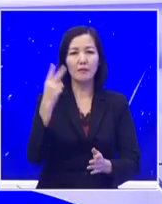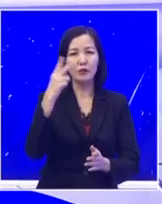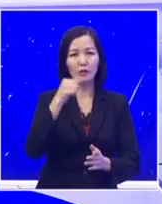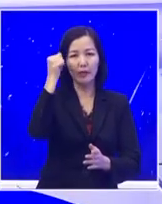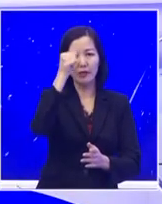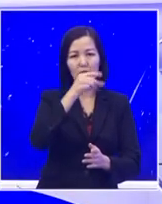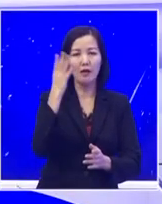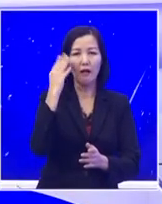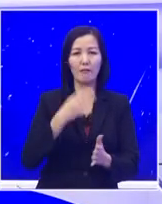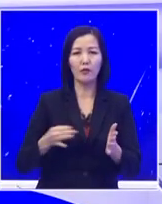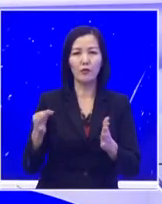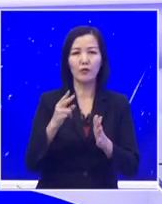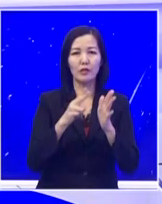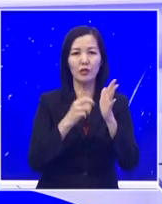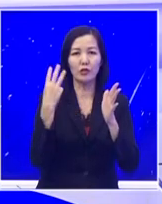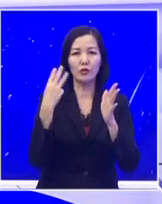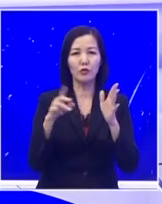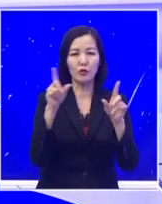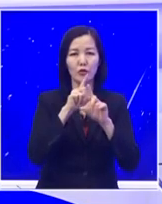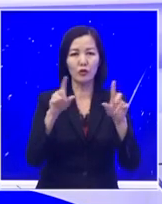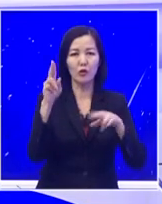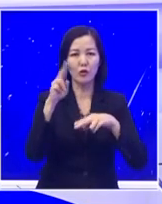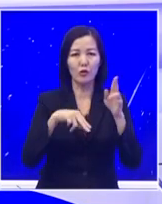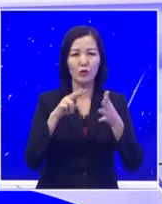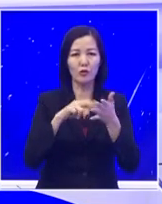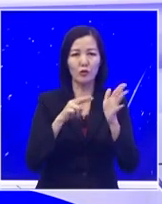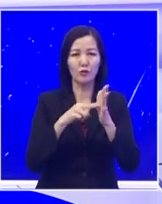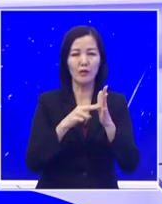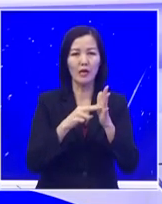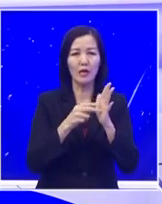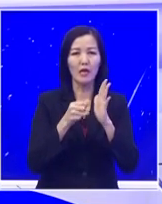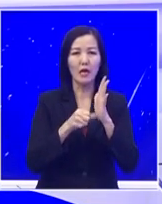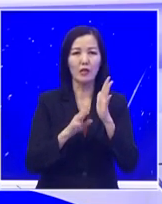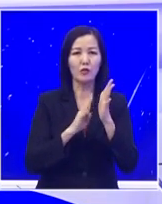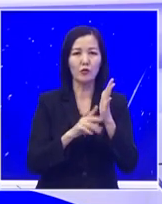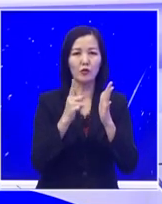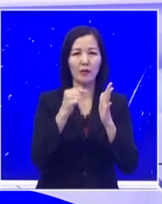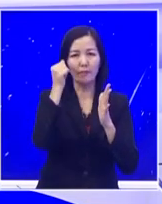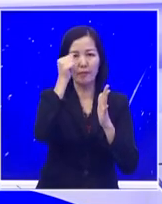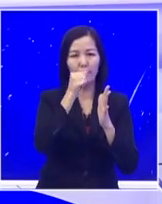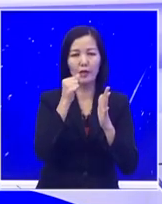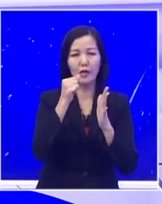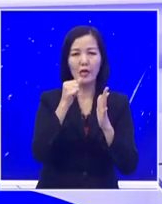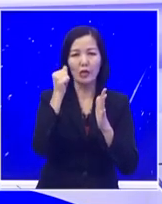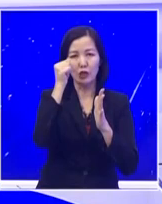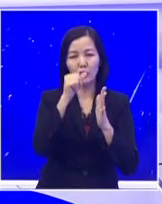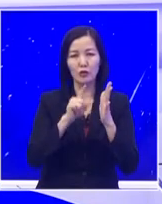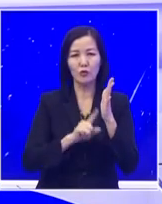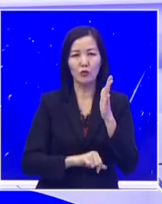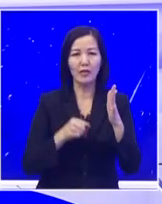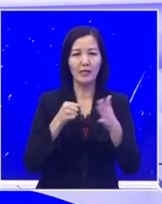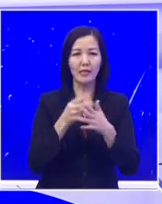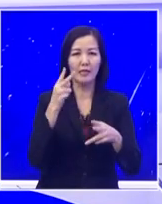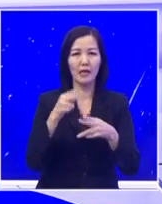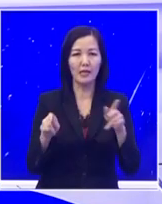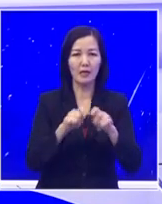2020 жылы Алматы облысында 730 нысан құрылысы жоспарланған. Оның 691-і жыл соңына дейін аяқталып өткізілуі керек.